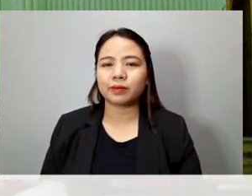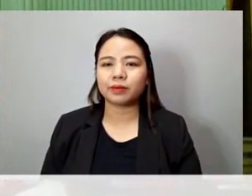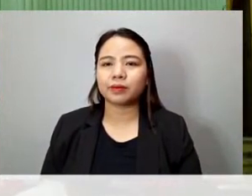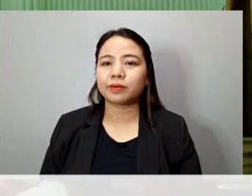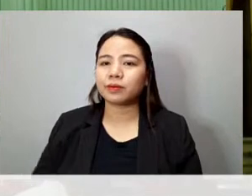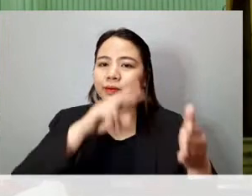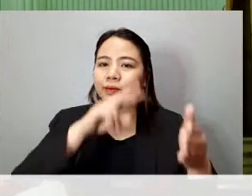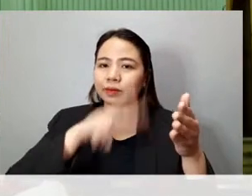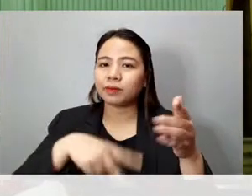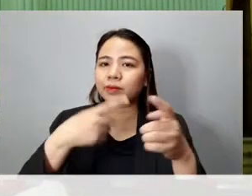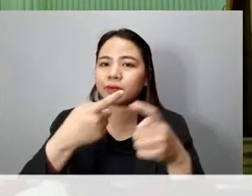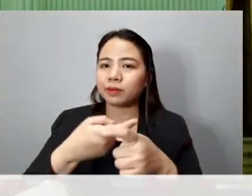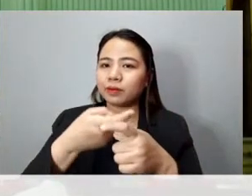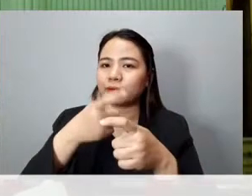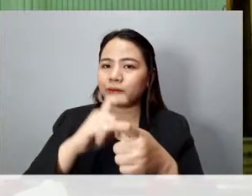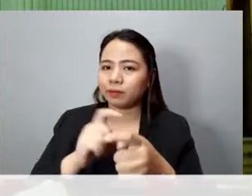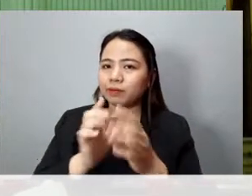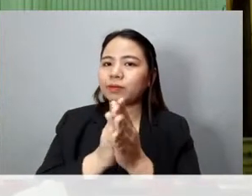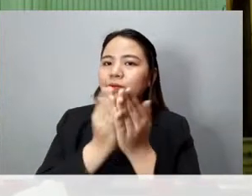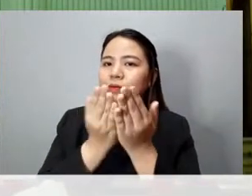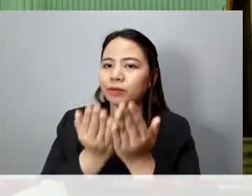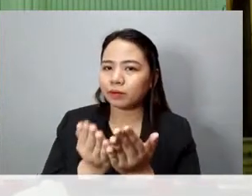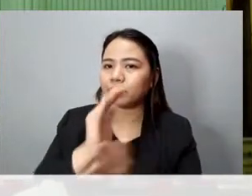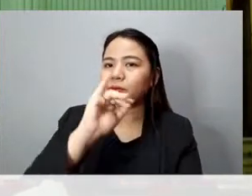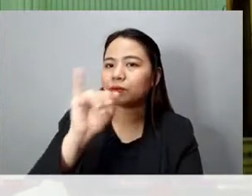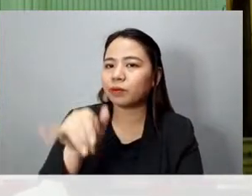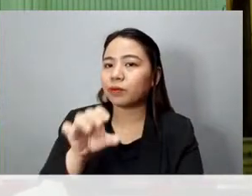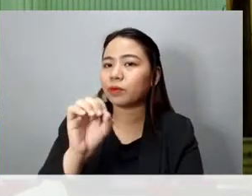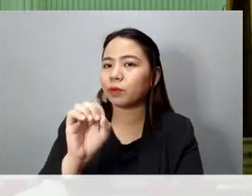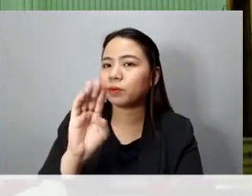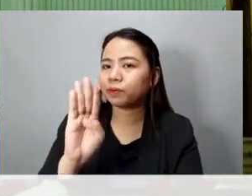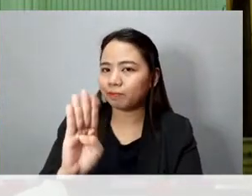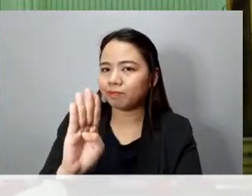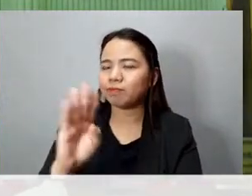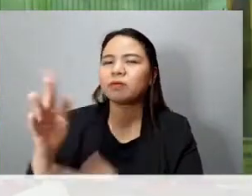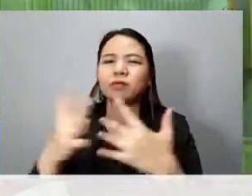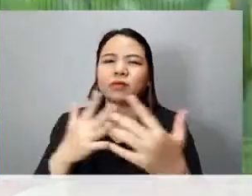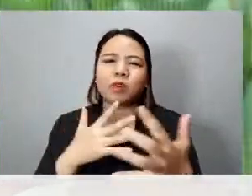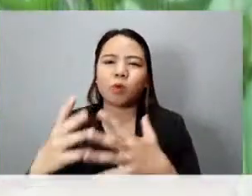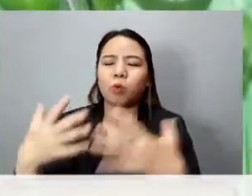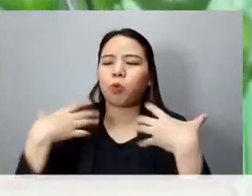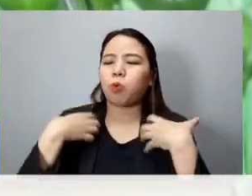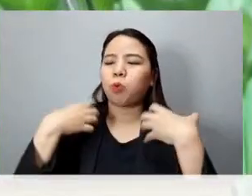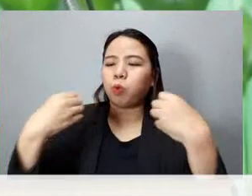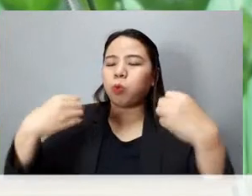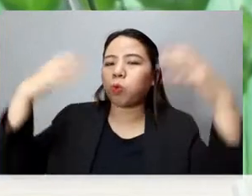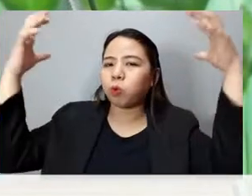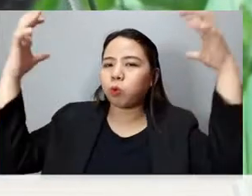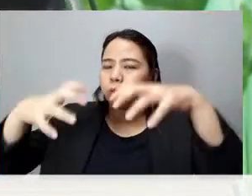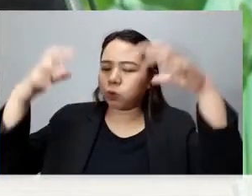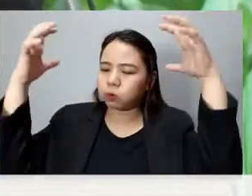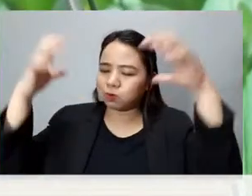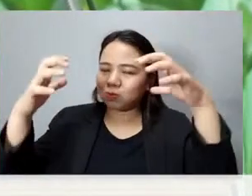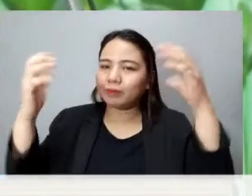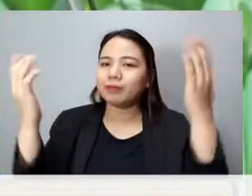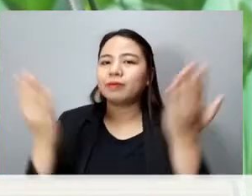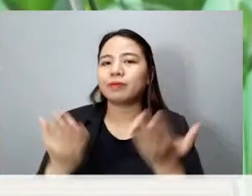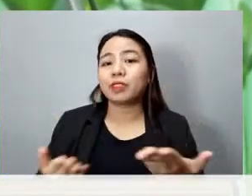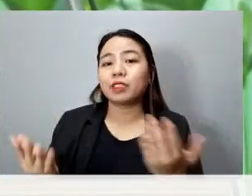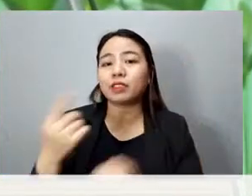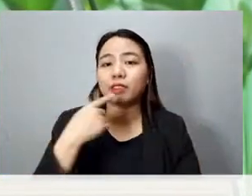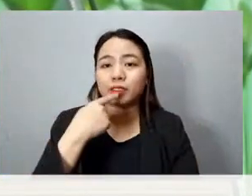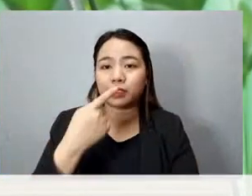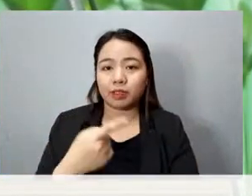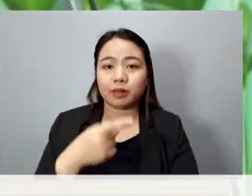Pagbasa mula sa aklat ni Job. Sa gitna na nag-aalimpuyong bagyo, ganito ang sinabi ng Diyos